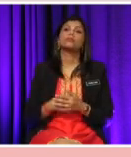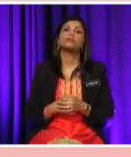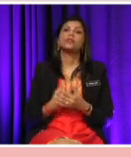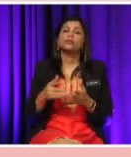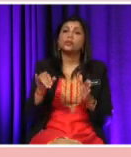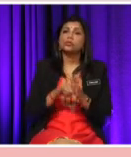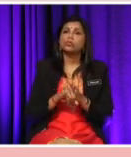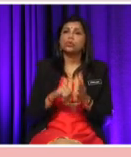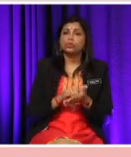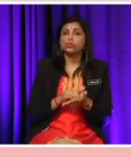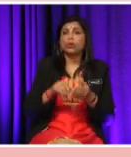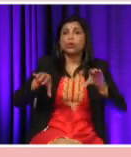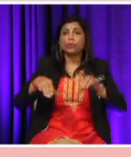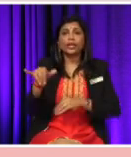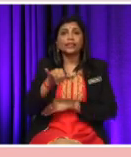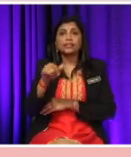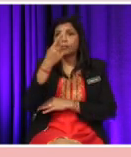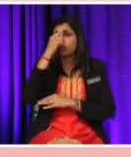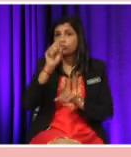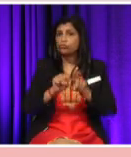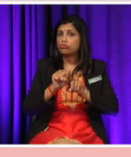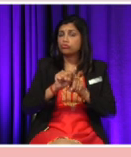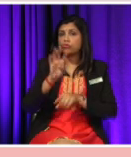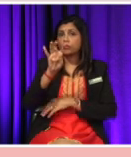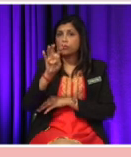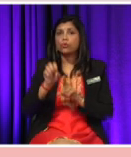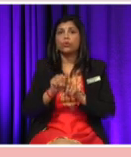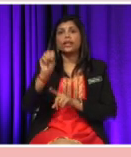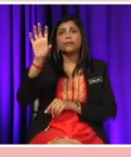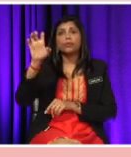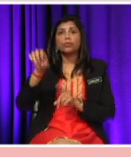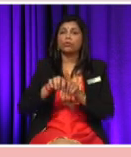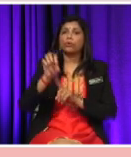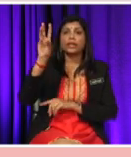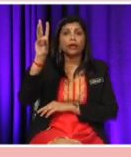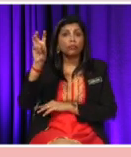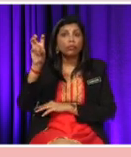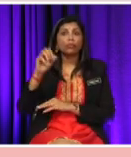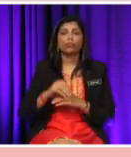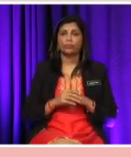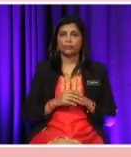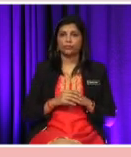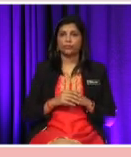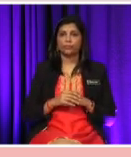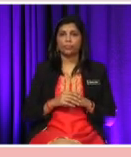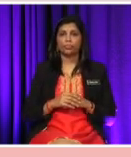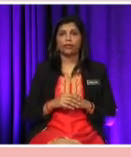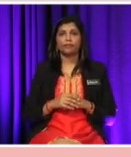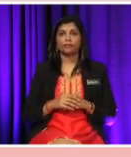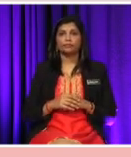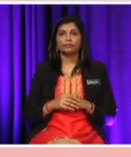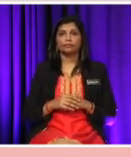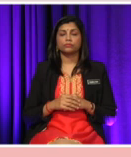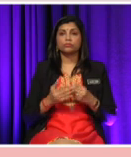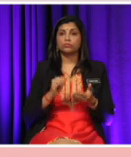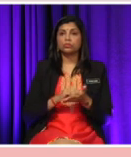Celcius 560 70 80 sehingga 5 Datalah kita ambil 5 data dan akhir sekali record Semua bacaan